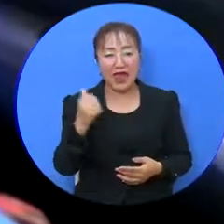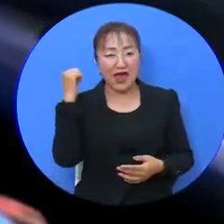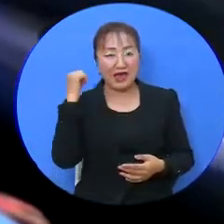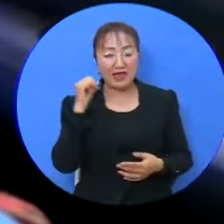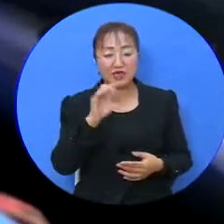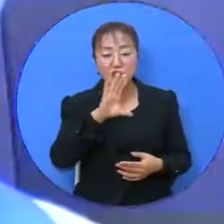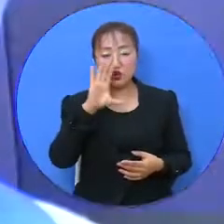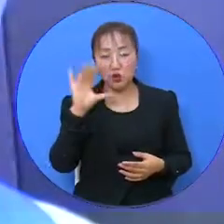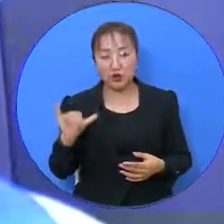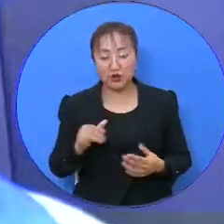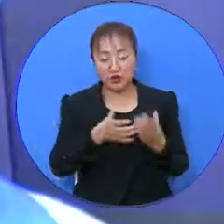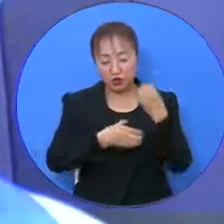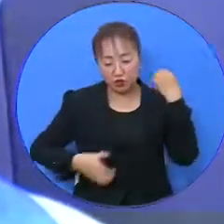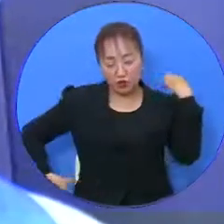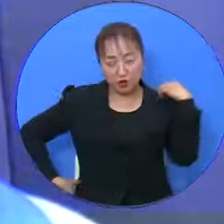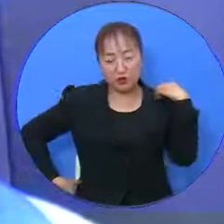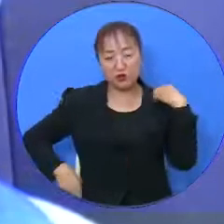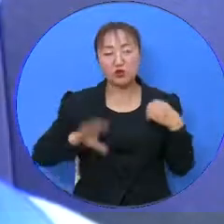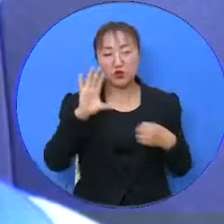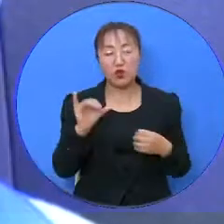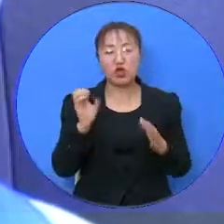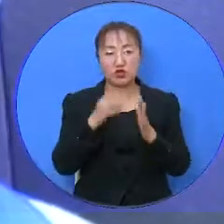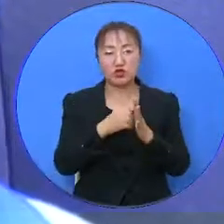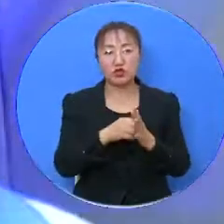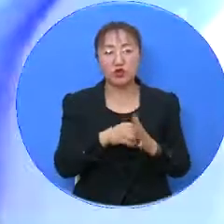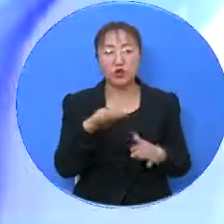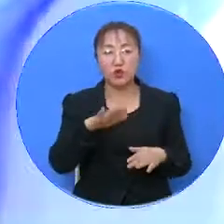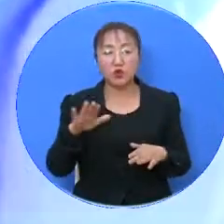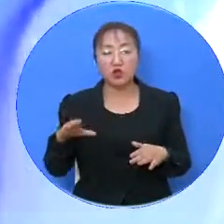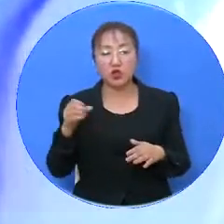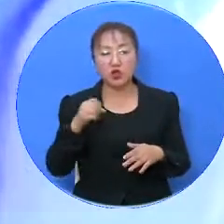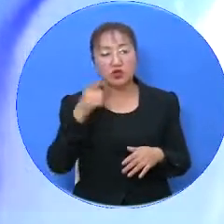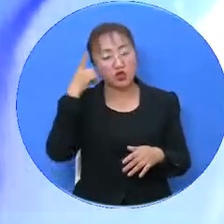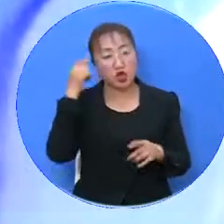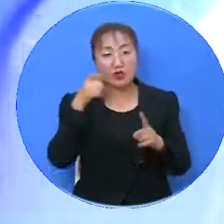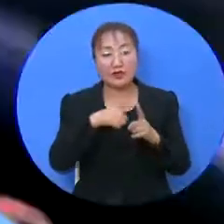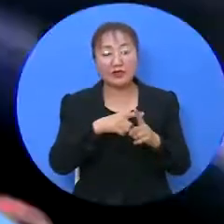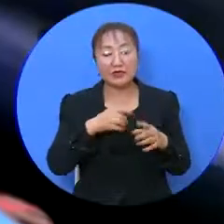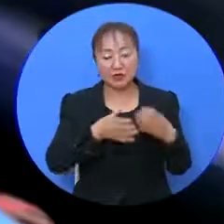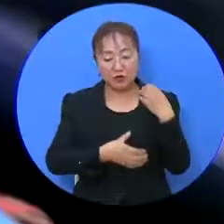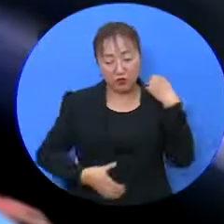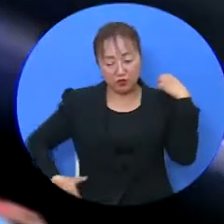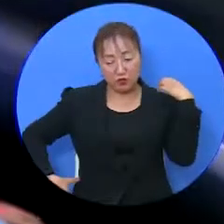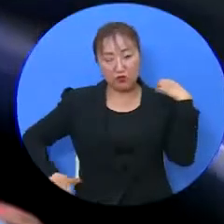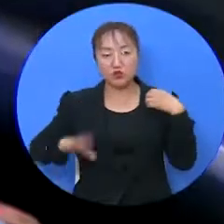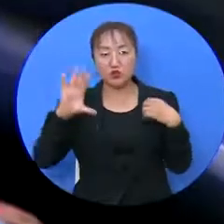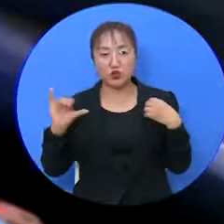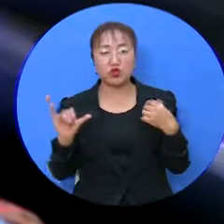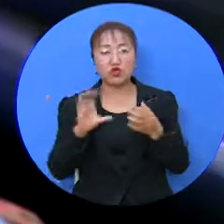бүс зүүлгэн суулгах хэрэгтэй. Бага насны хүүхдийг зориултын суудалд суулган хамгаалах бүсийг байнга